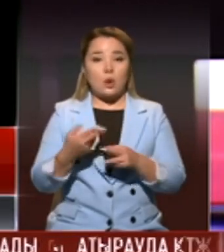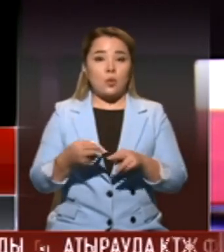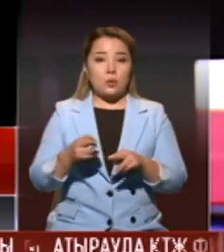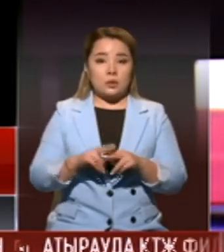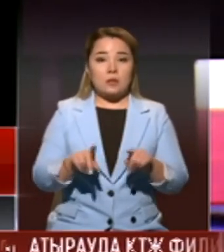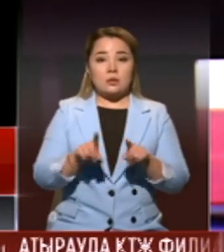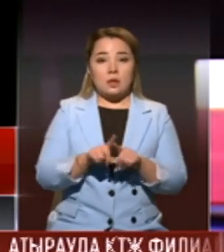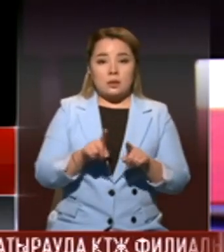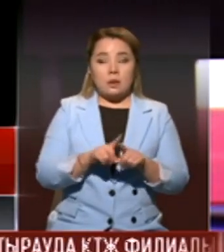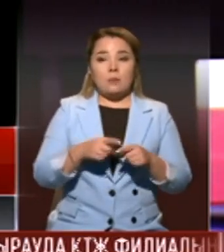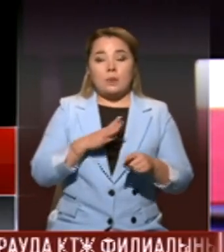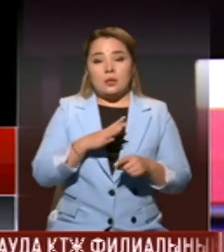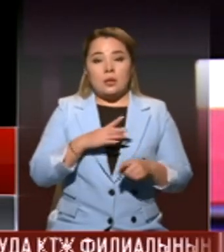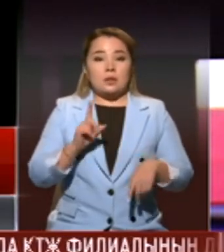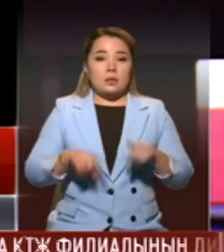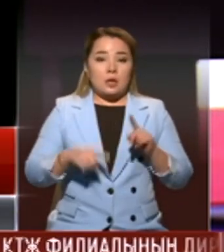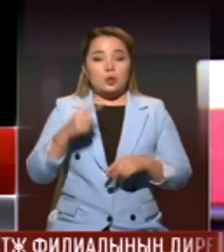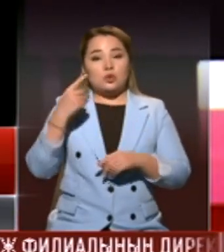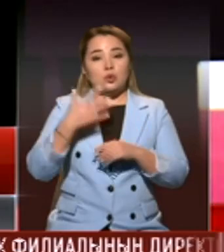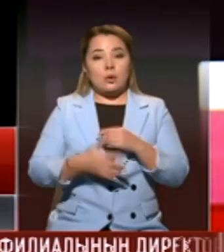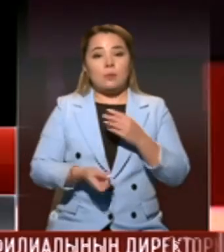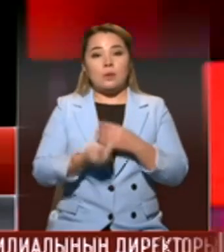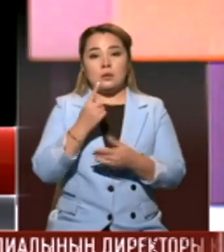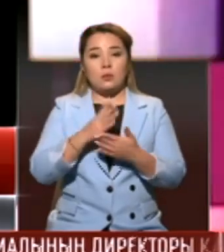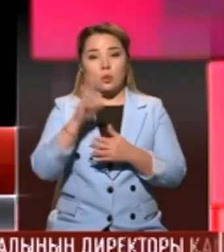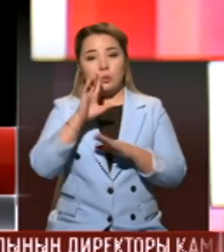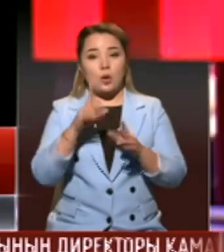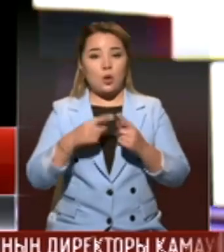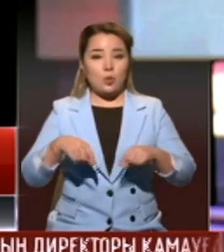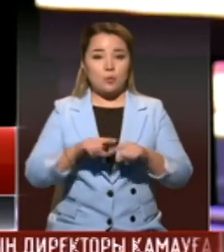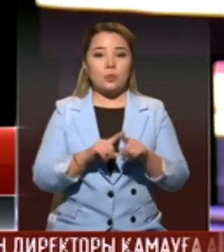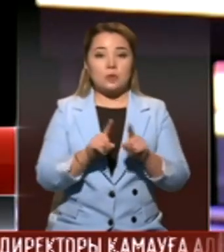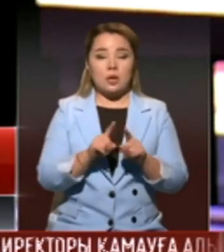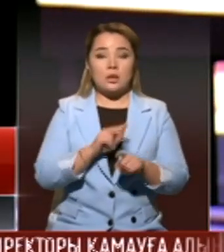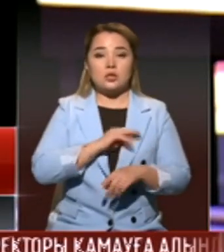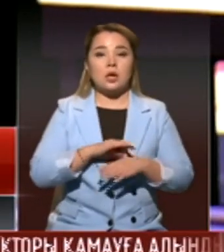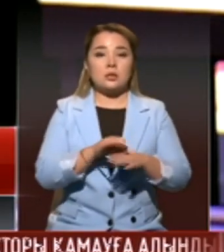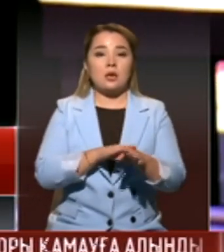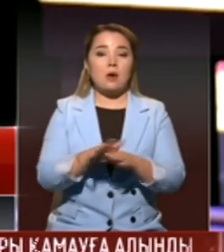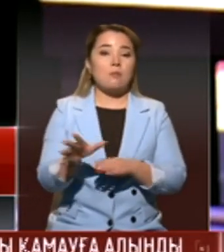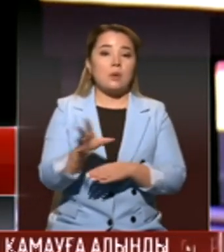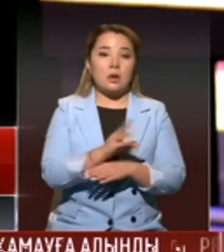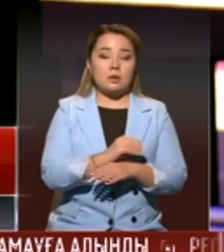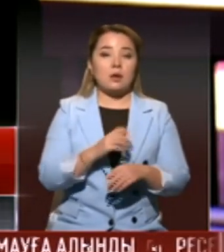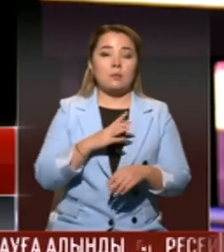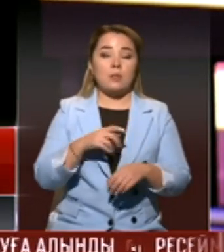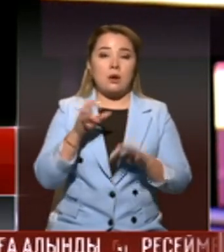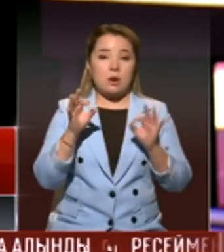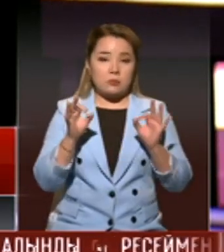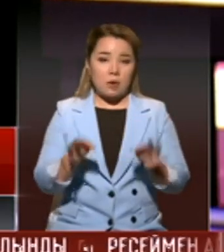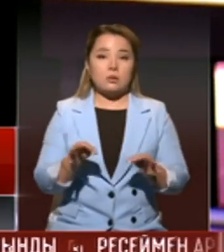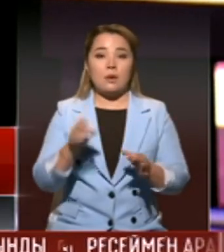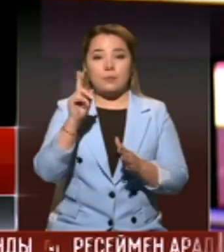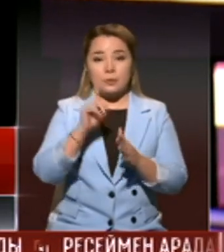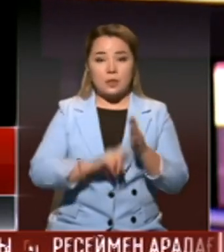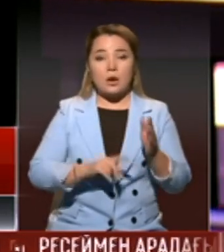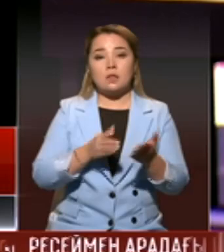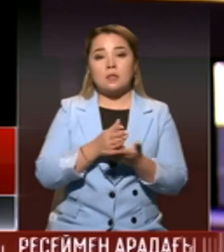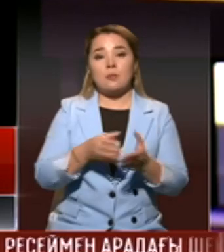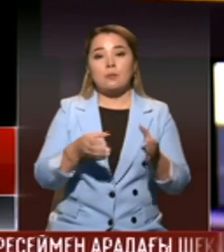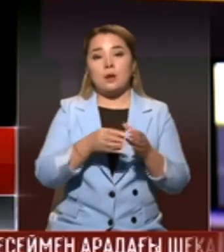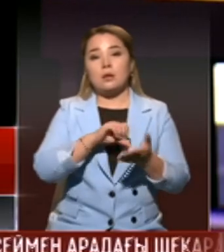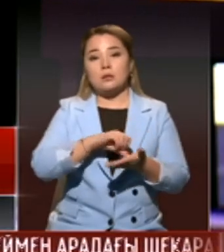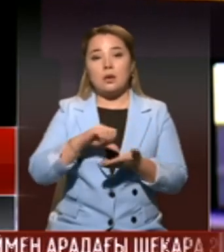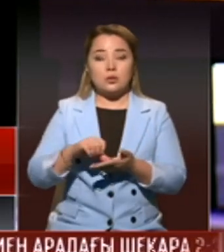себептен бізде кейде мына түсінік пайда болады да, бір үкіметтік емес ұйымдардың жасағанының барлығы хақ адал да, ал саяси партиялардың